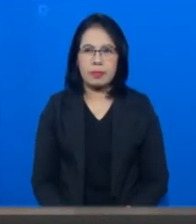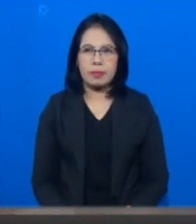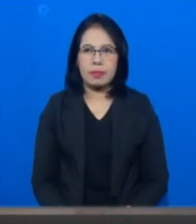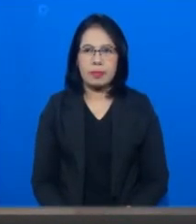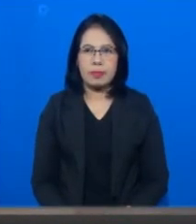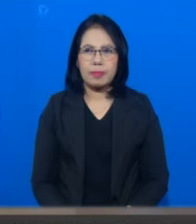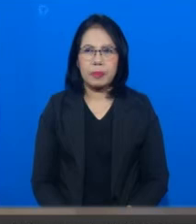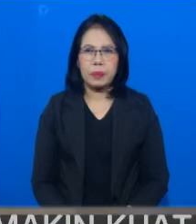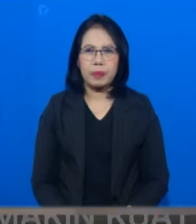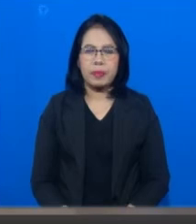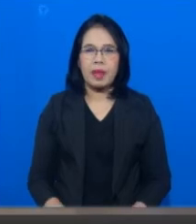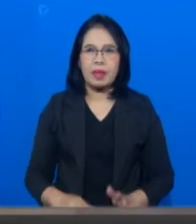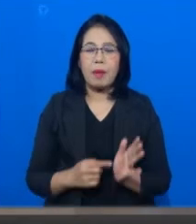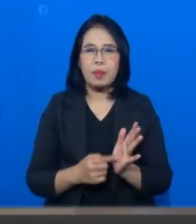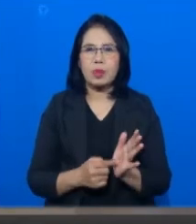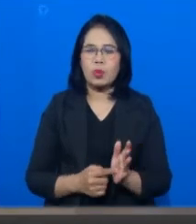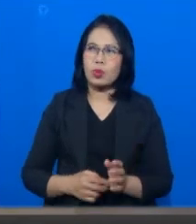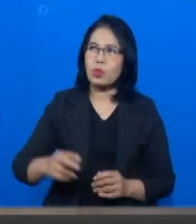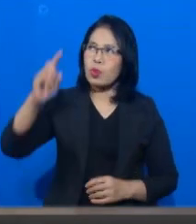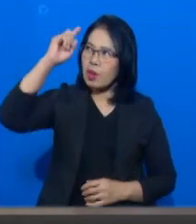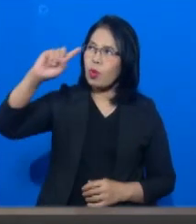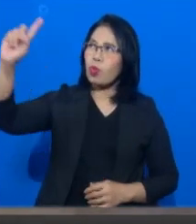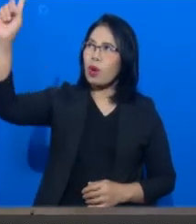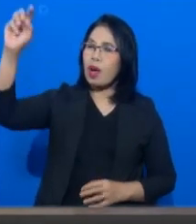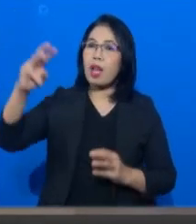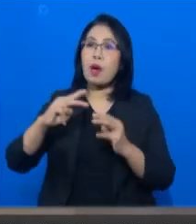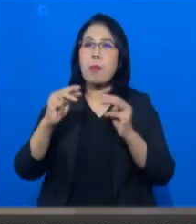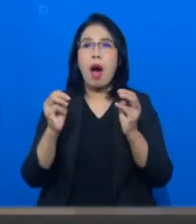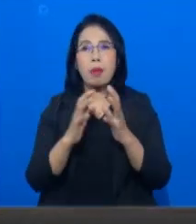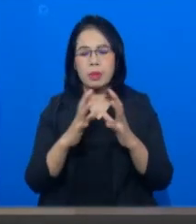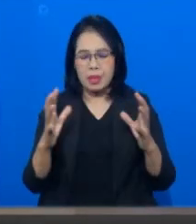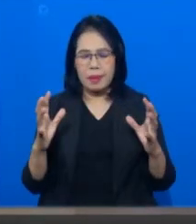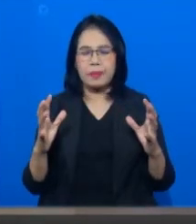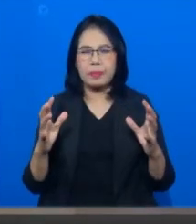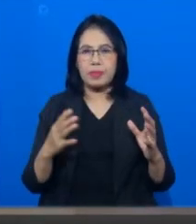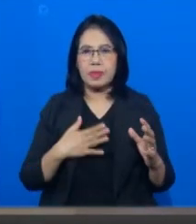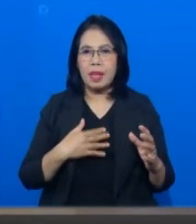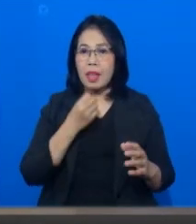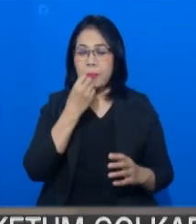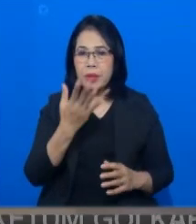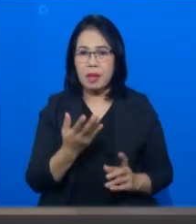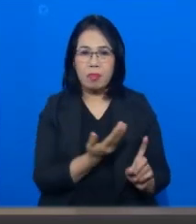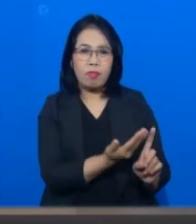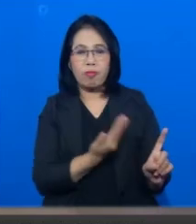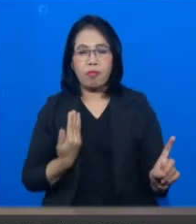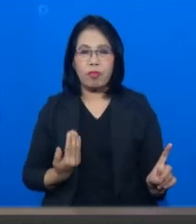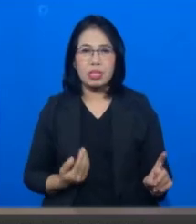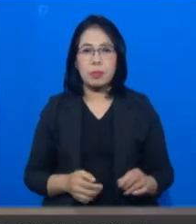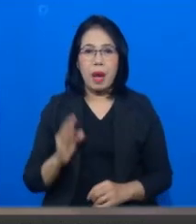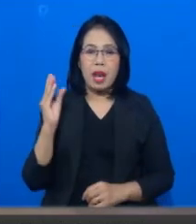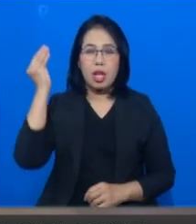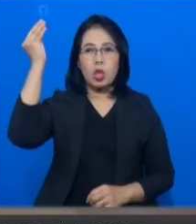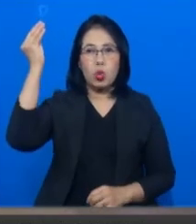Atas petunjuk Tuhan Yang Maha Besar, maka dengan ini saya menyatakan pengunduran diri sebagai Ketua Umum